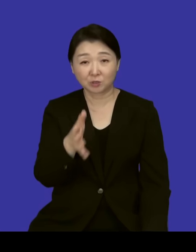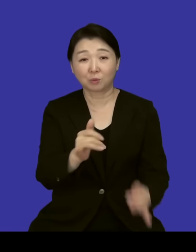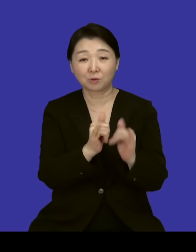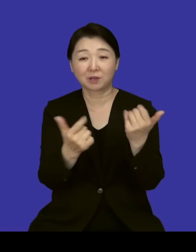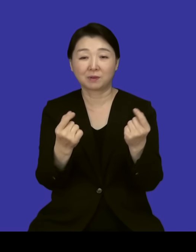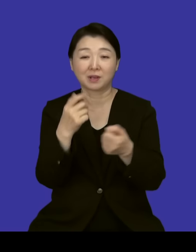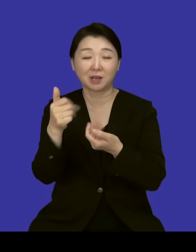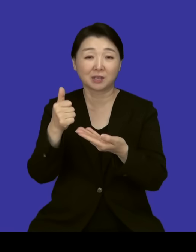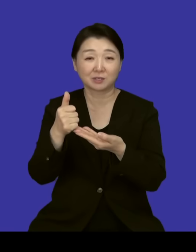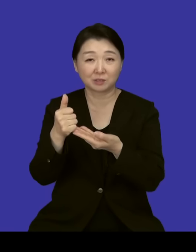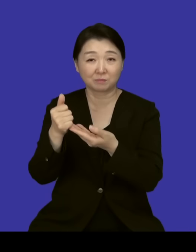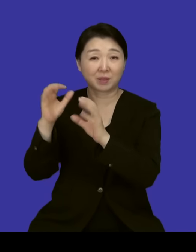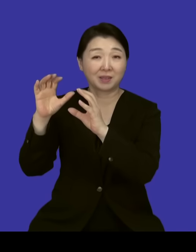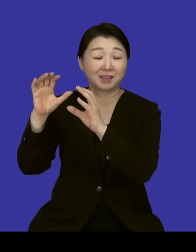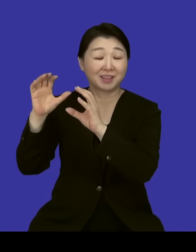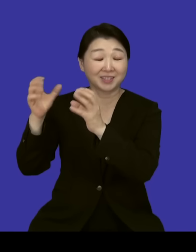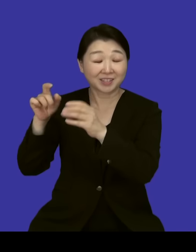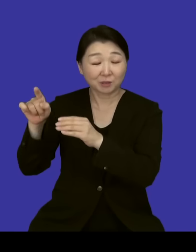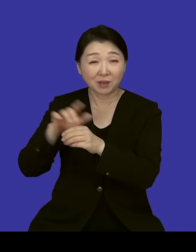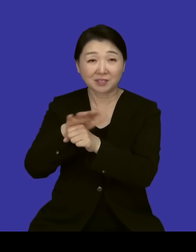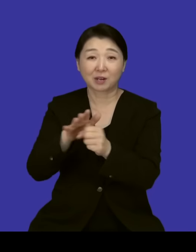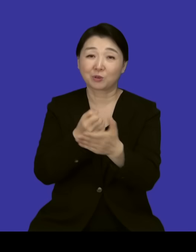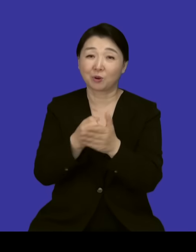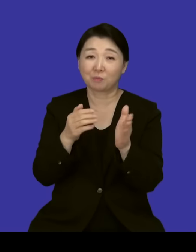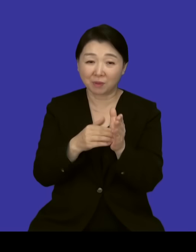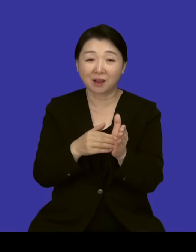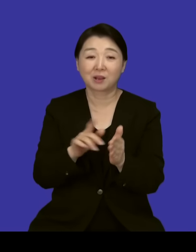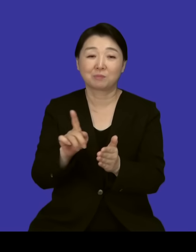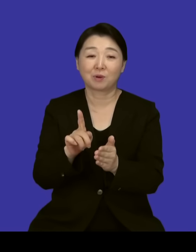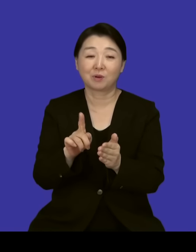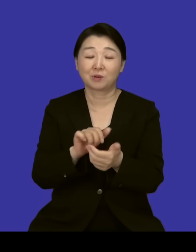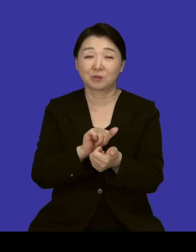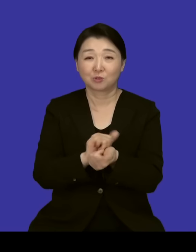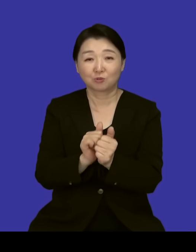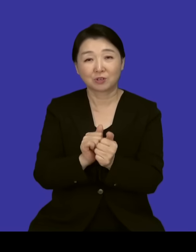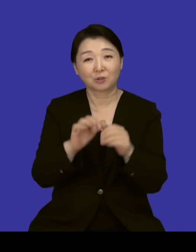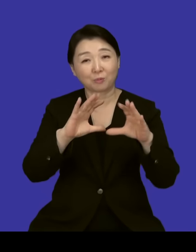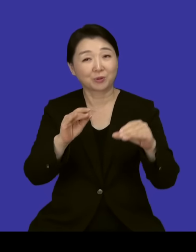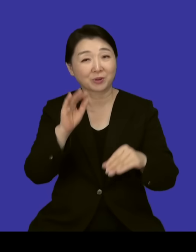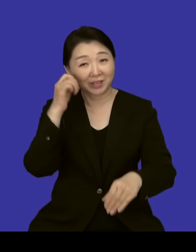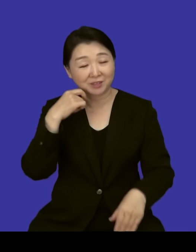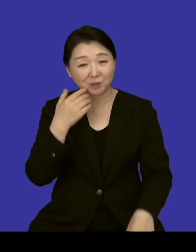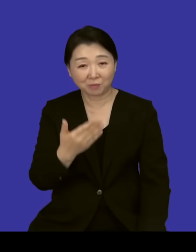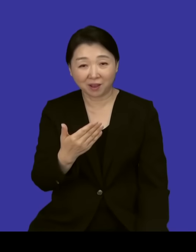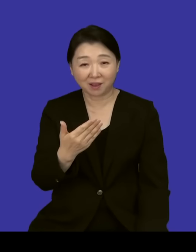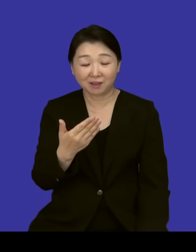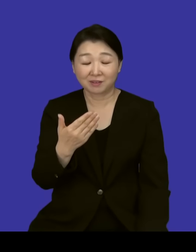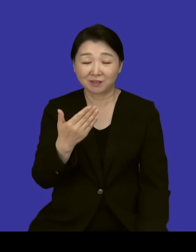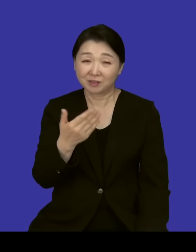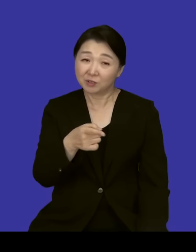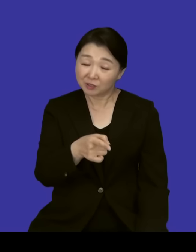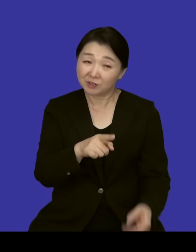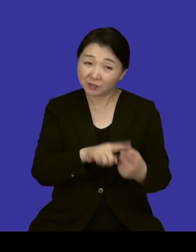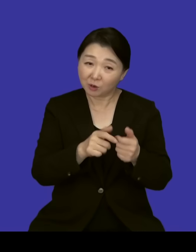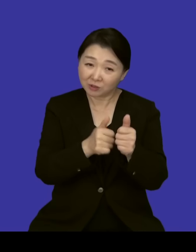전문가신데 하나님의 메커니즘을 사랑으로 딱 결론을 내시니까 네. 뭔가 주식이 더 말랑말랑하게 느껴지고 그 메커니즘대로 하면은